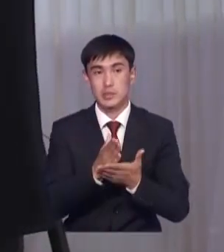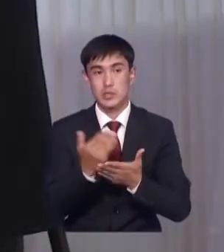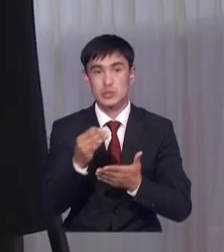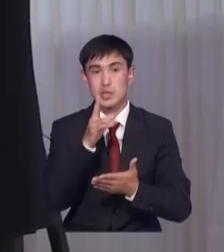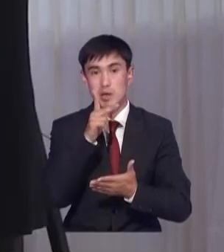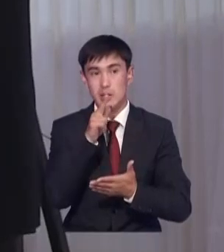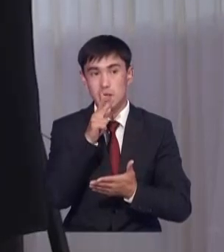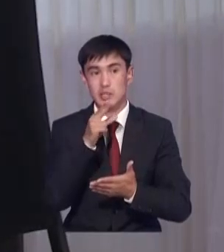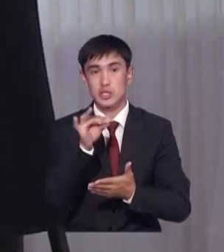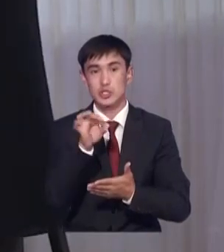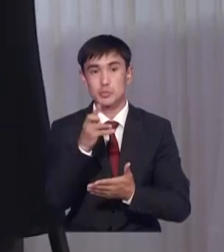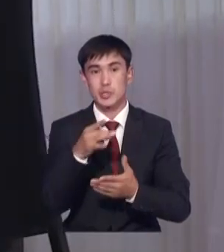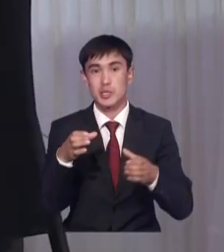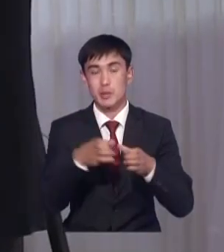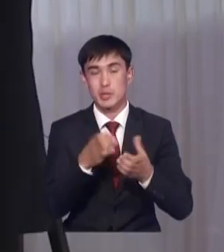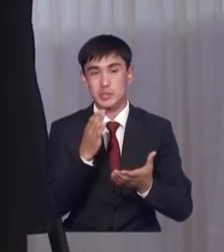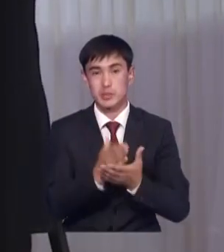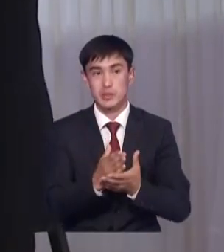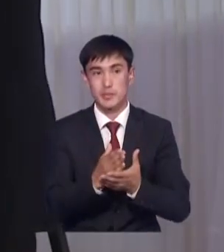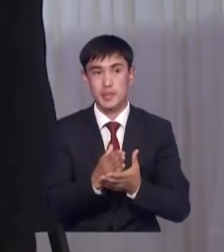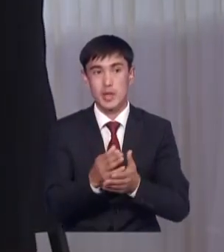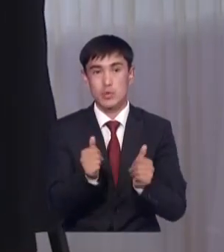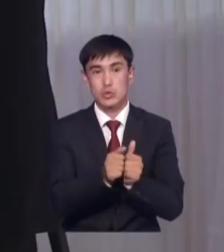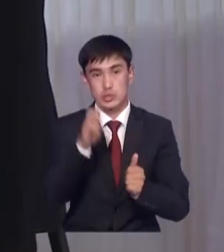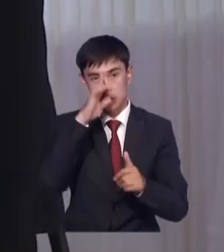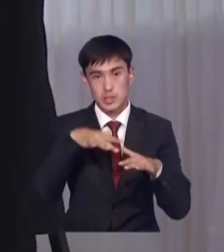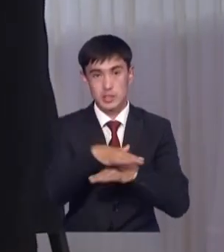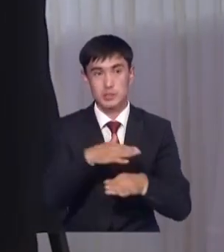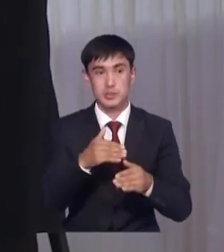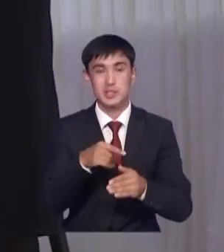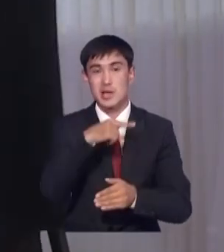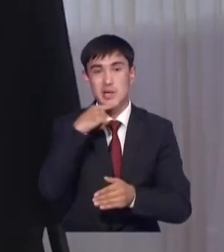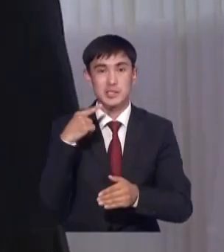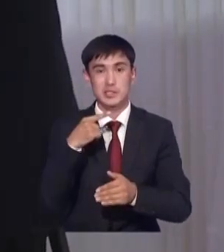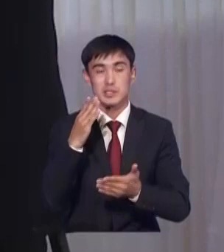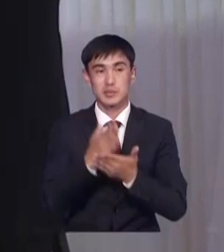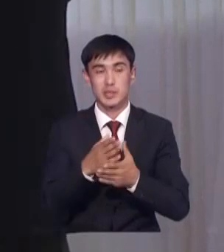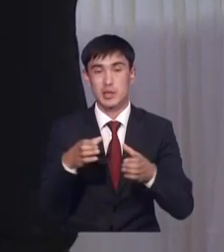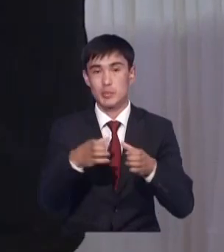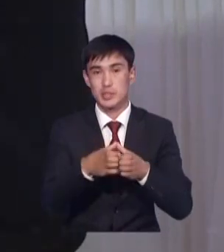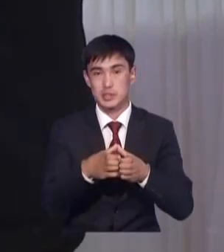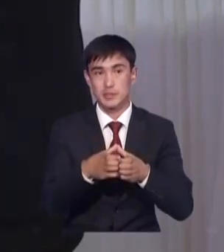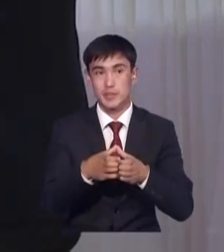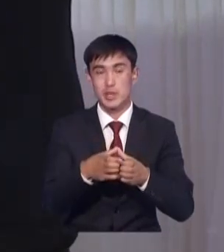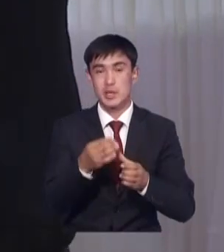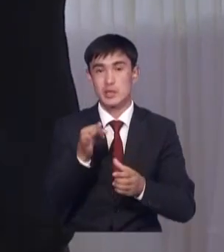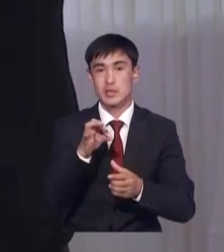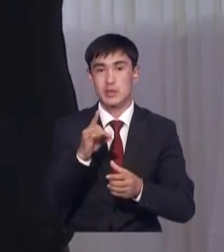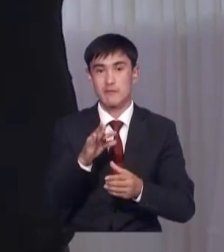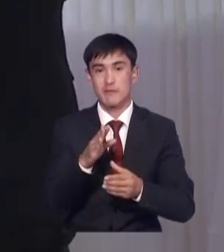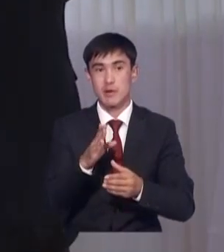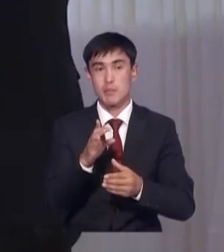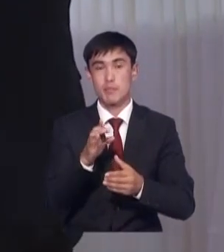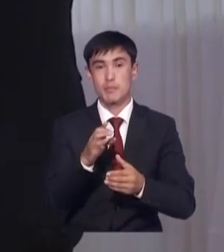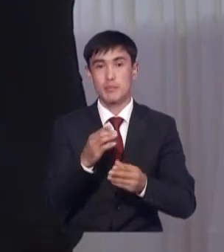Корея елінің KHNP деген компаниясы, көршілес елдердің Ресей Федерациясына Росатом, EDF-тан француз